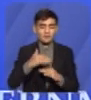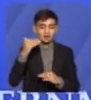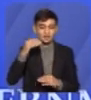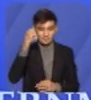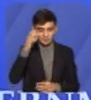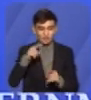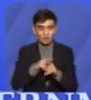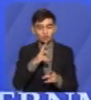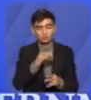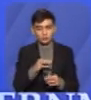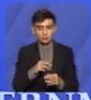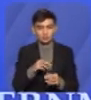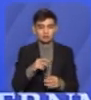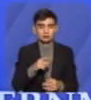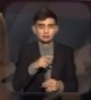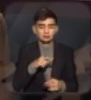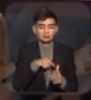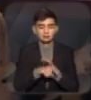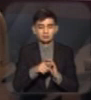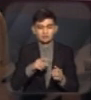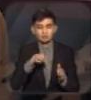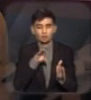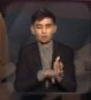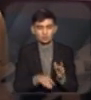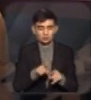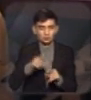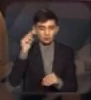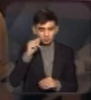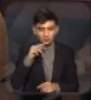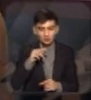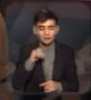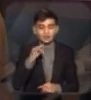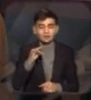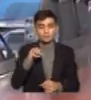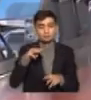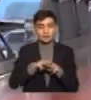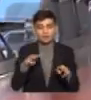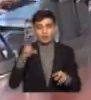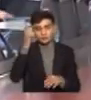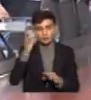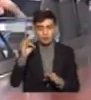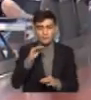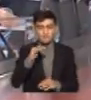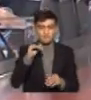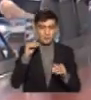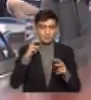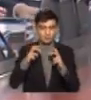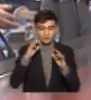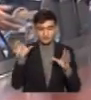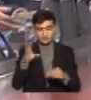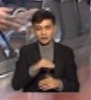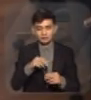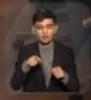тем не менее результаты гораздо ниже. Министерство образования уже приостановило лицензии нескольких вузов. Один из них не